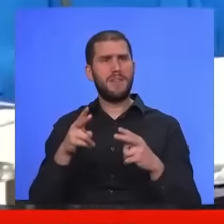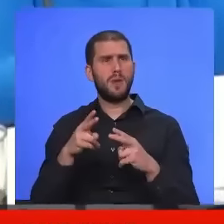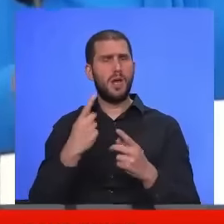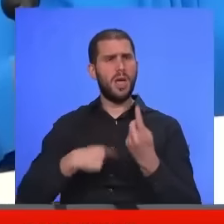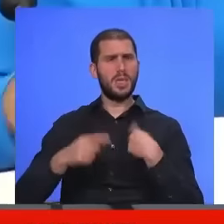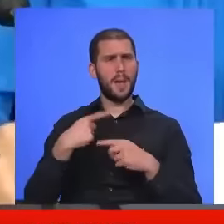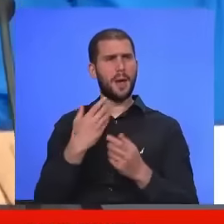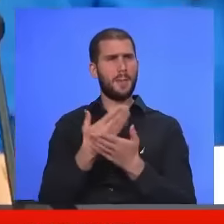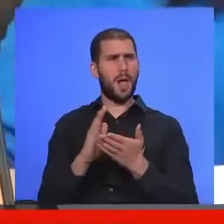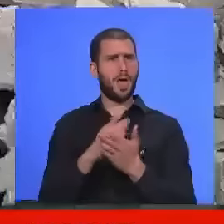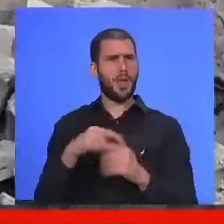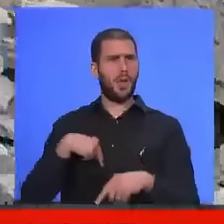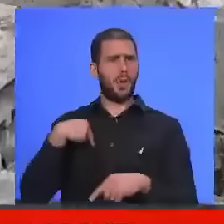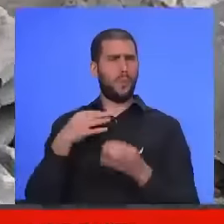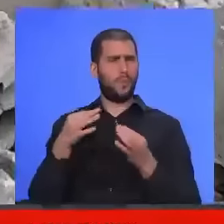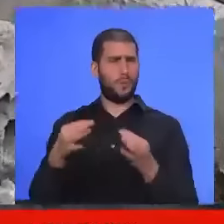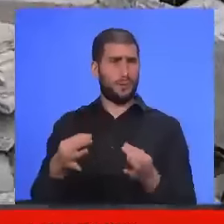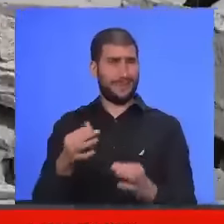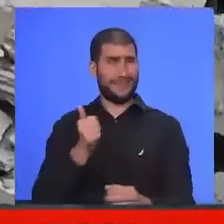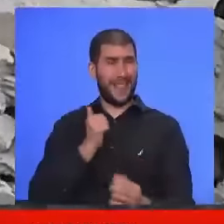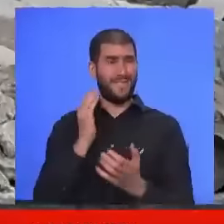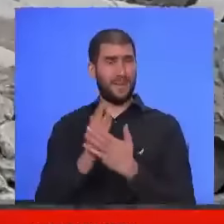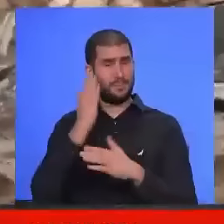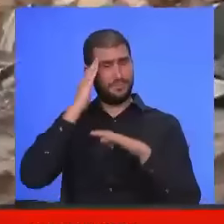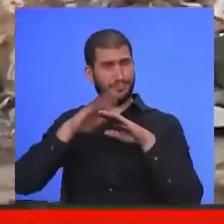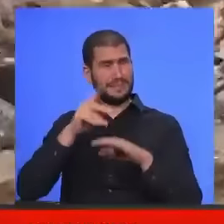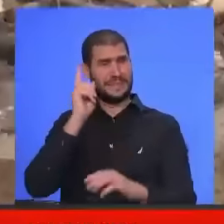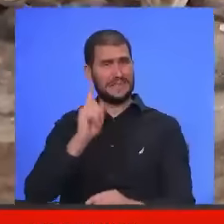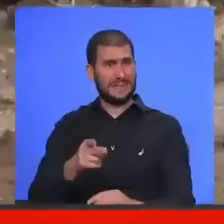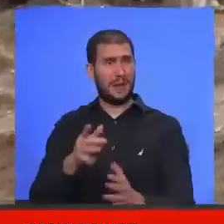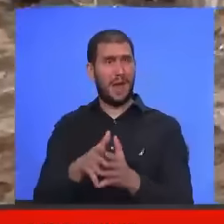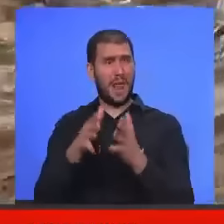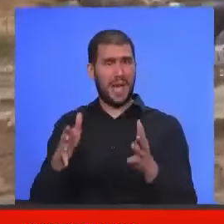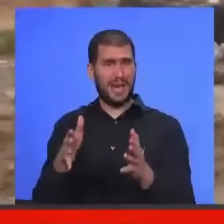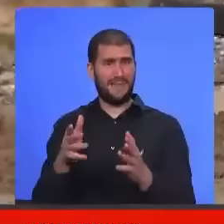להתחמק מהכרעה לאורך זמן. בצהל כבר מאותתים כי יצטרכו להרחיב